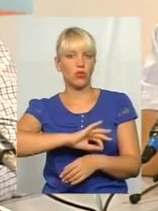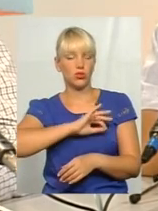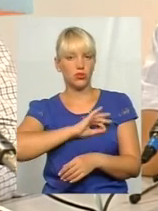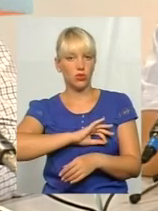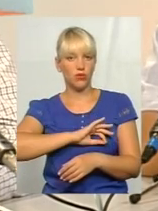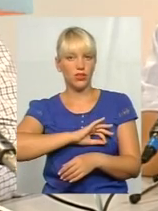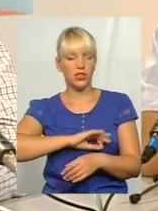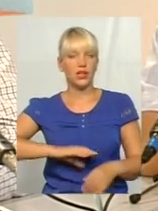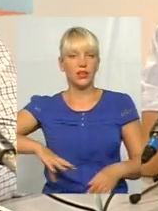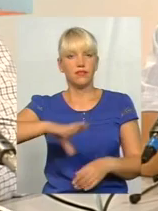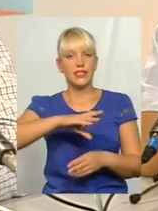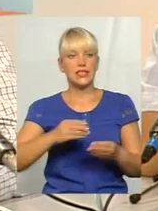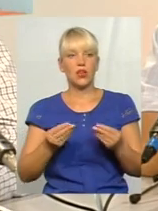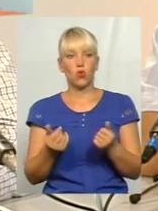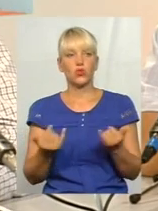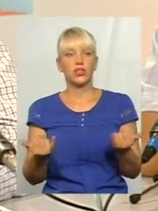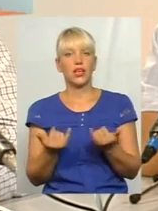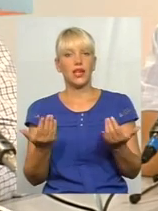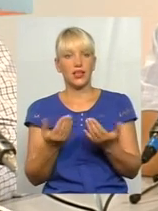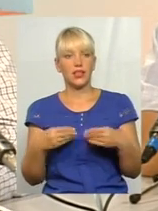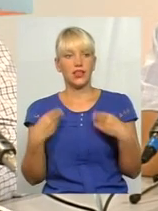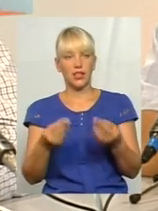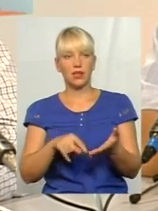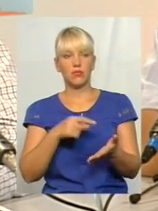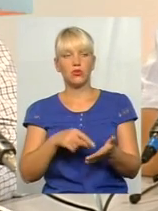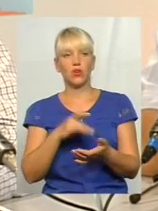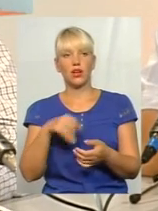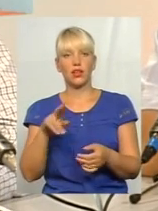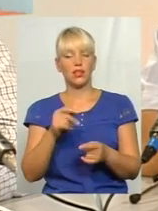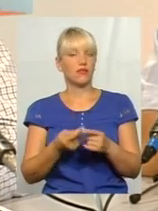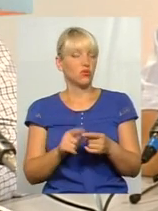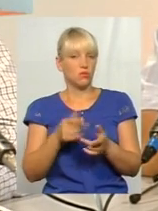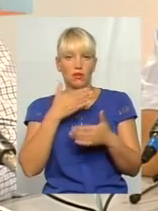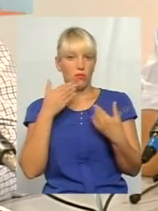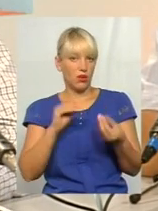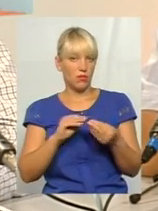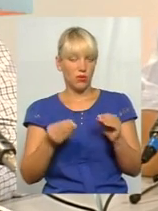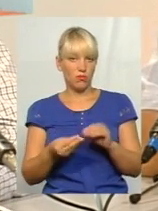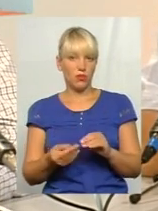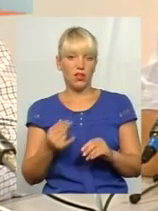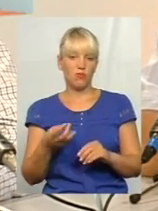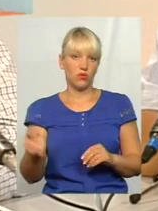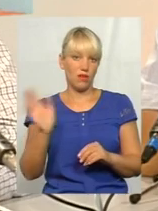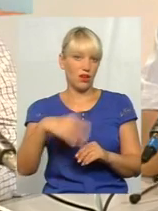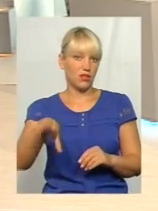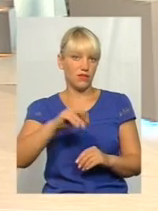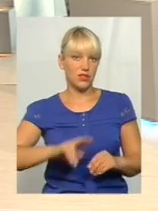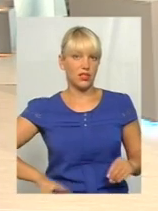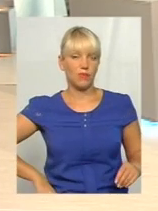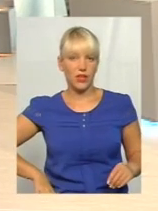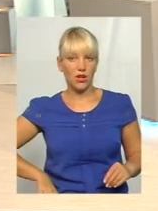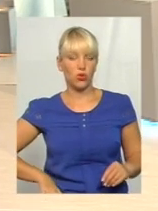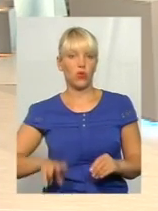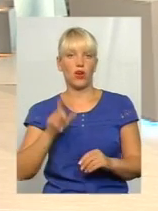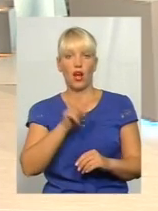е Кошти які надані міською радию знову ж таки в цьому також немає проблеми давайте всім директорам пролонгу всім